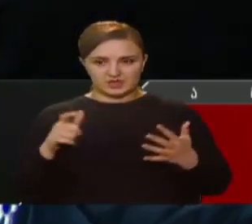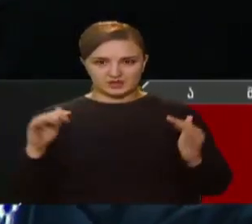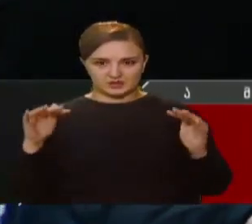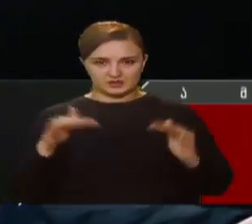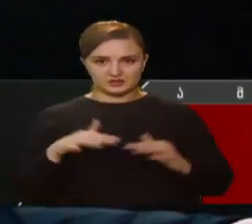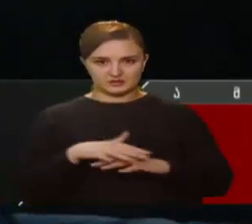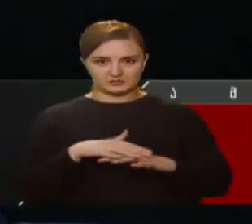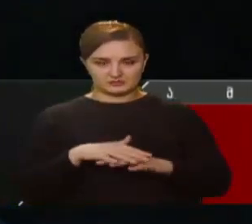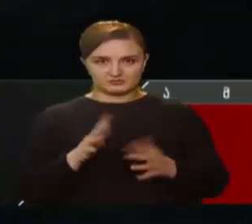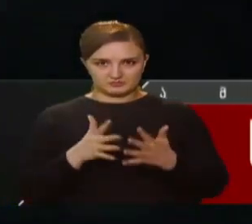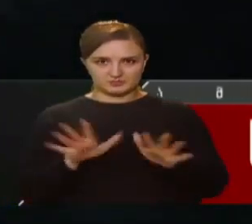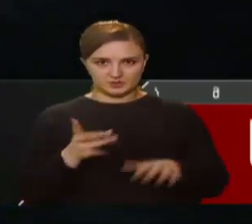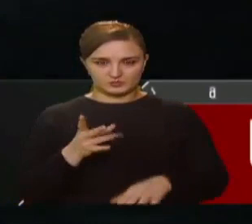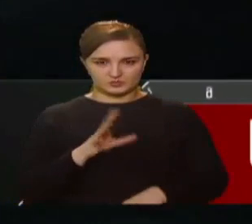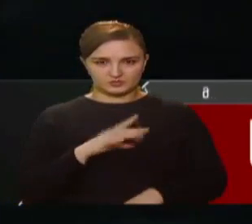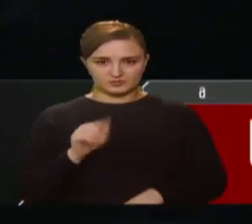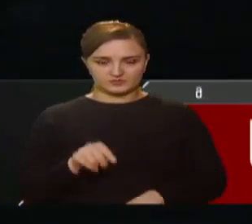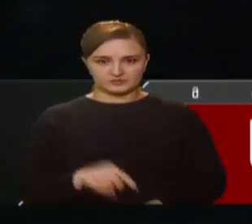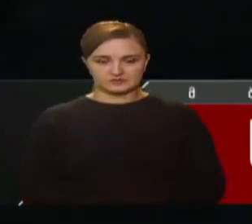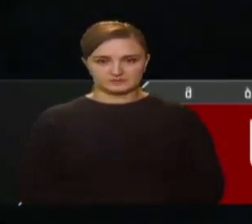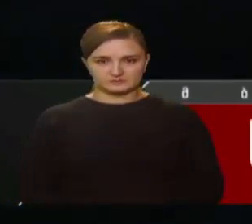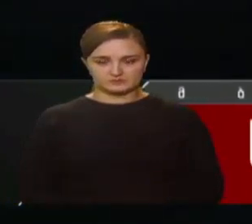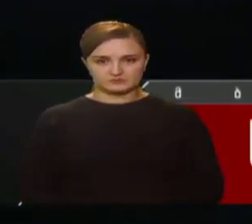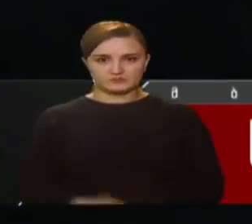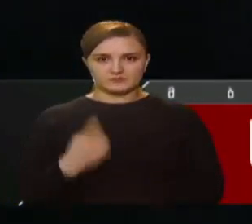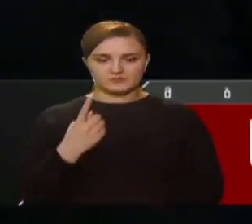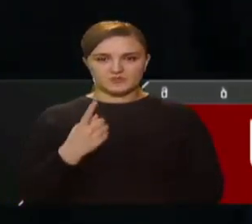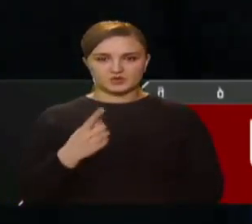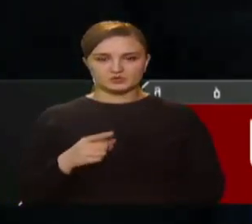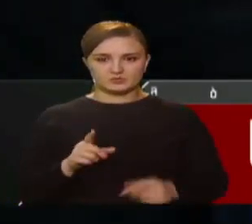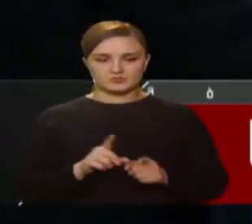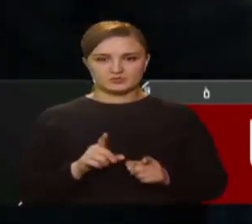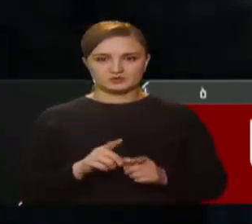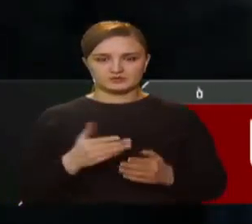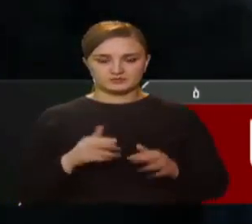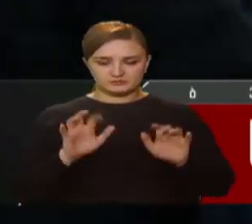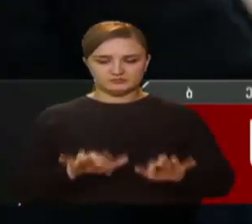ვიყოთ ამ ადამიან და მარტო კაკუნი არ იყოს